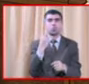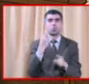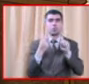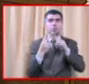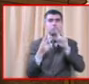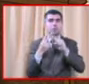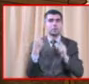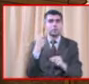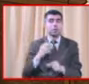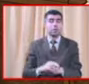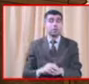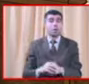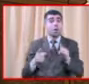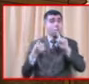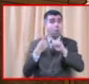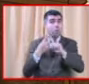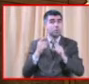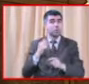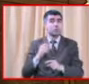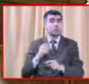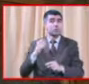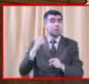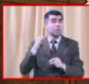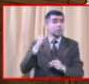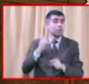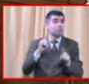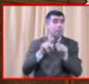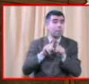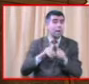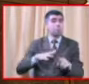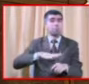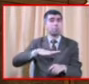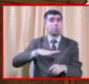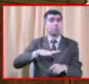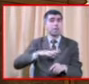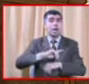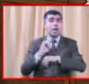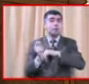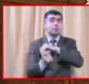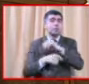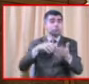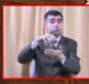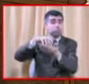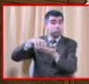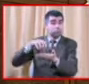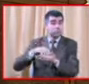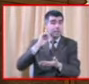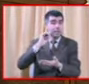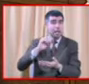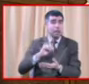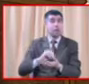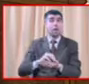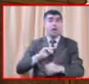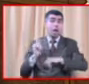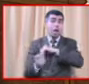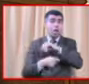الأول هو أننا في مدن، في مراكز صاعدة بالأساس، أن